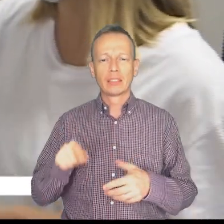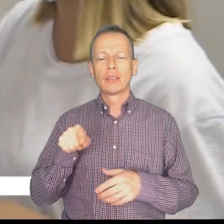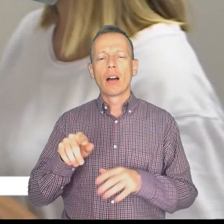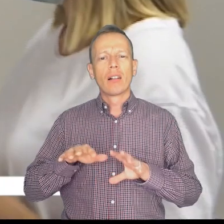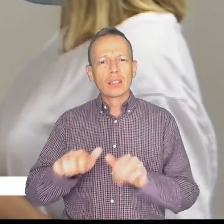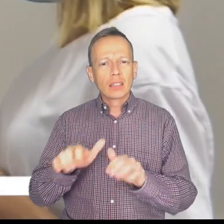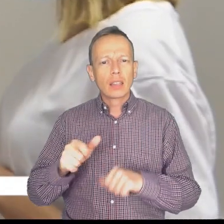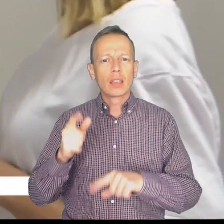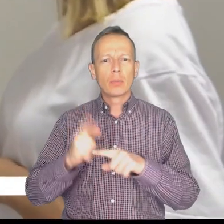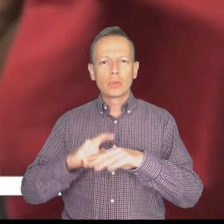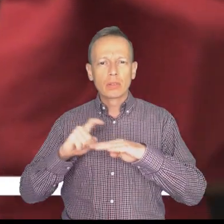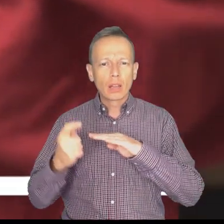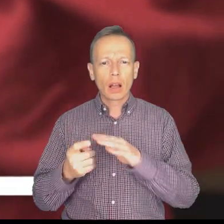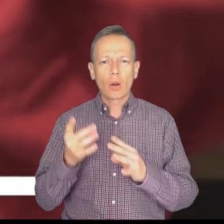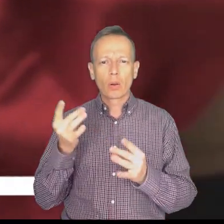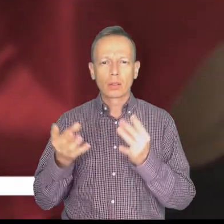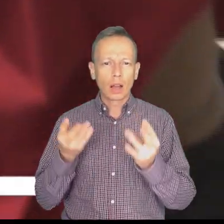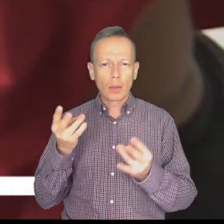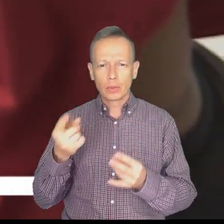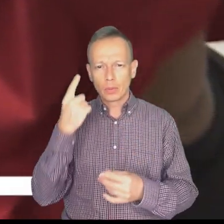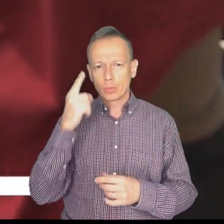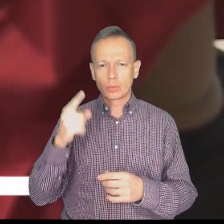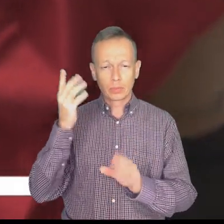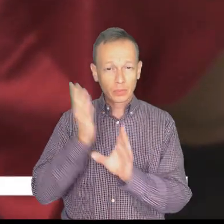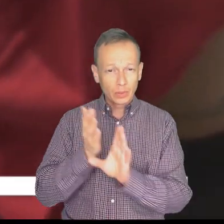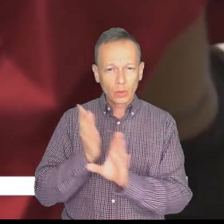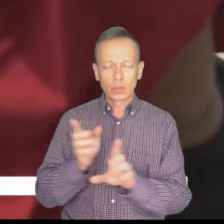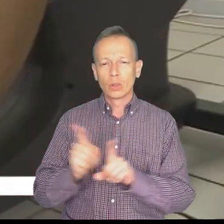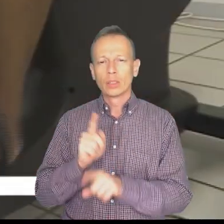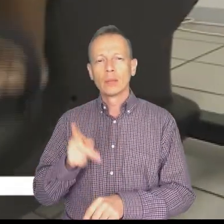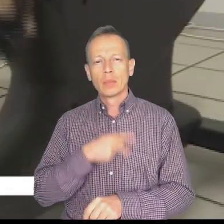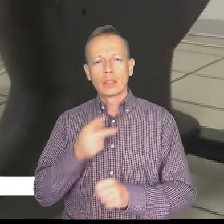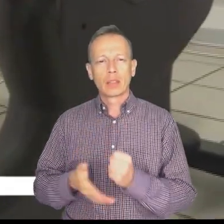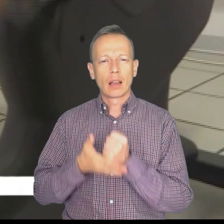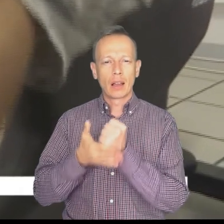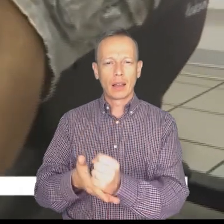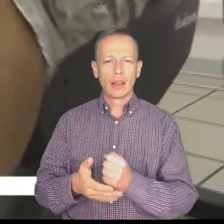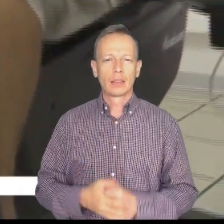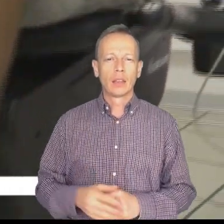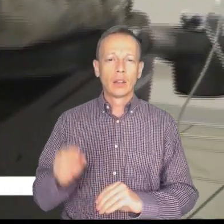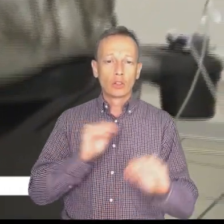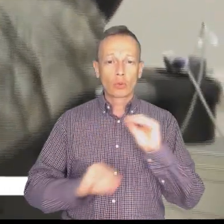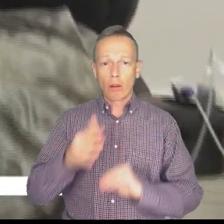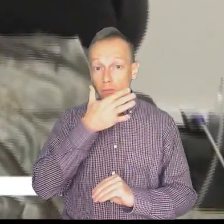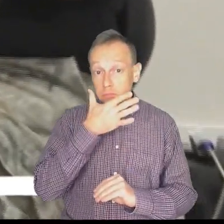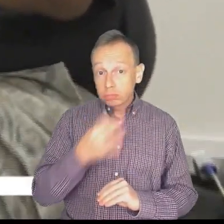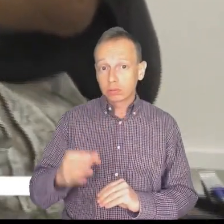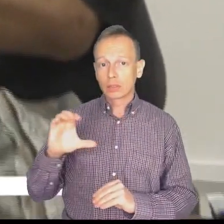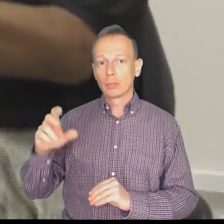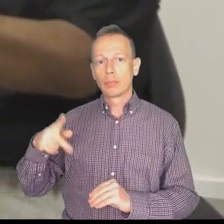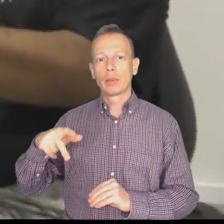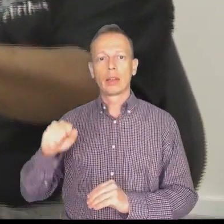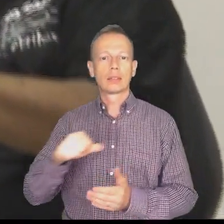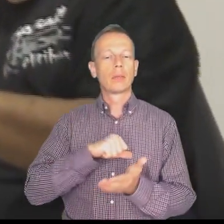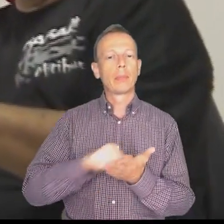kinésithérapie, d'ergothérapie, de psychologie et ils sont suivis par un médecin. Des soins efficaces pris en charge par la CPS au même titre que